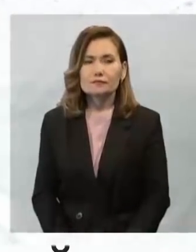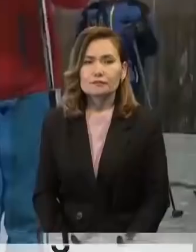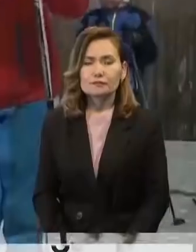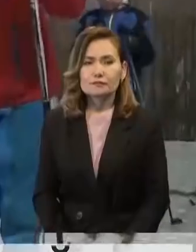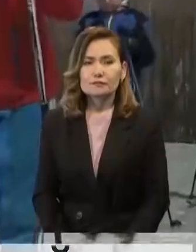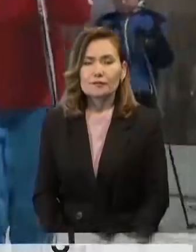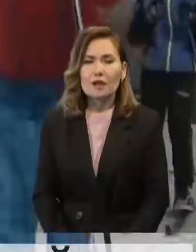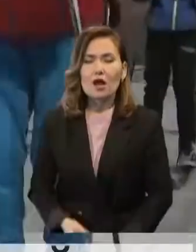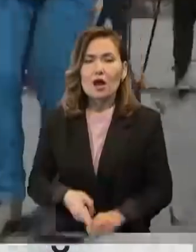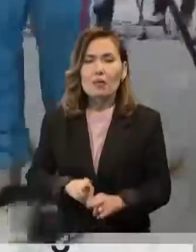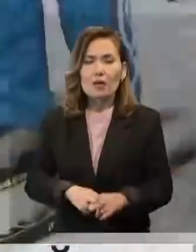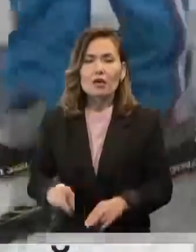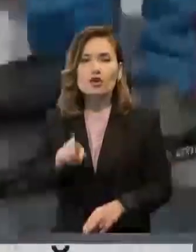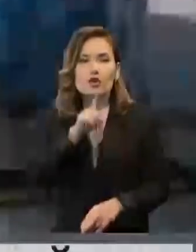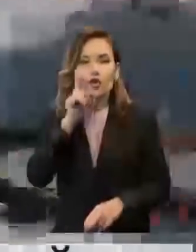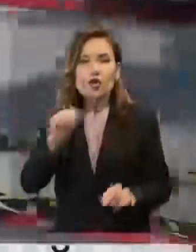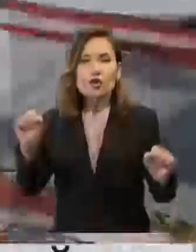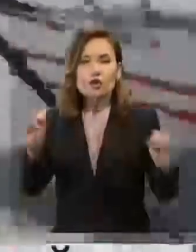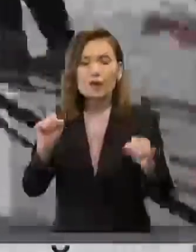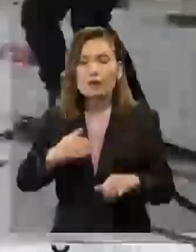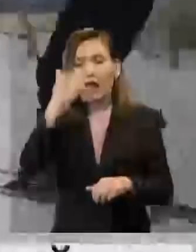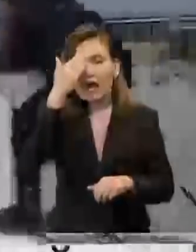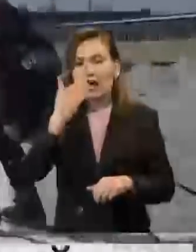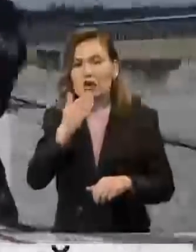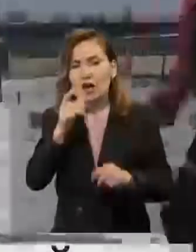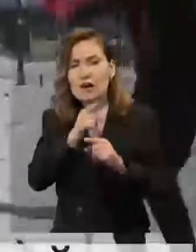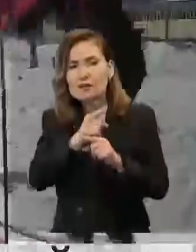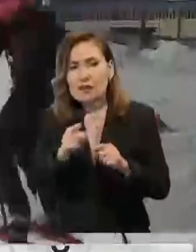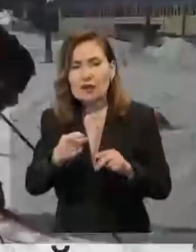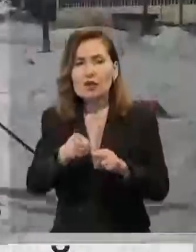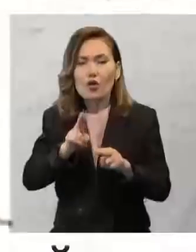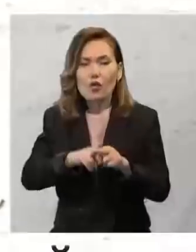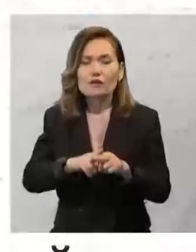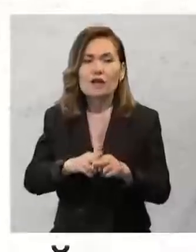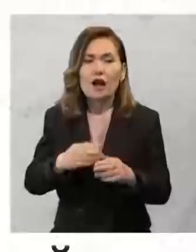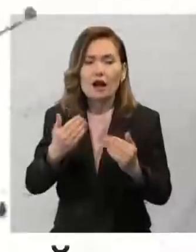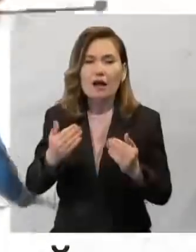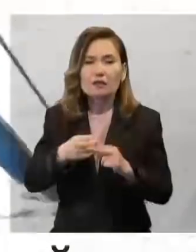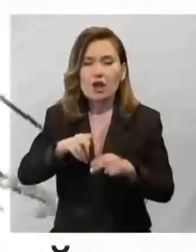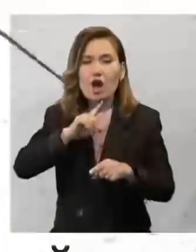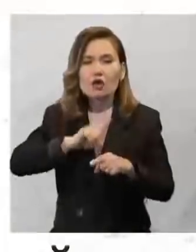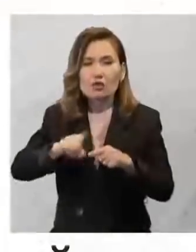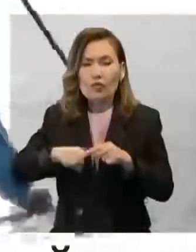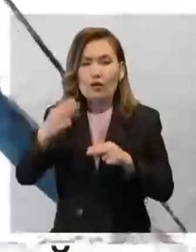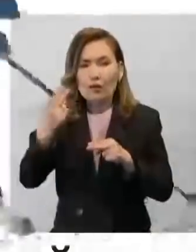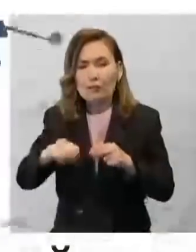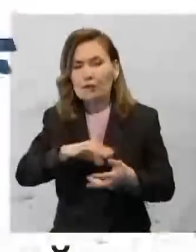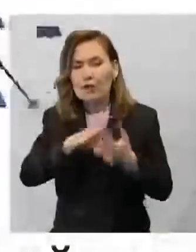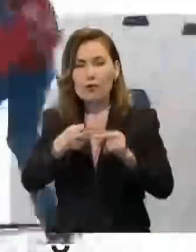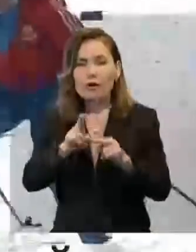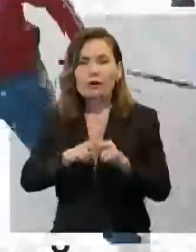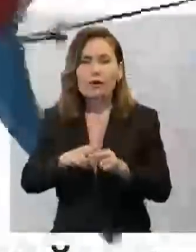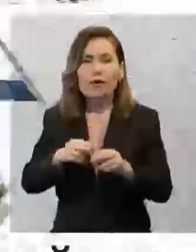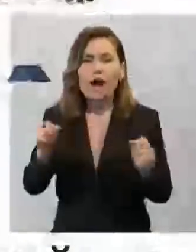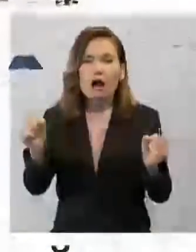марш. Бұл жас биатлоншылардың жазғы үзіліс алдындағы соңғы кешенді жаттығуы. Күн жылыған соң шаңғыны қоймаға тастап,